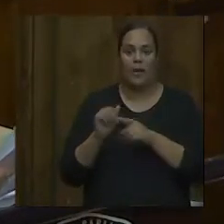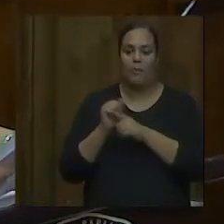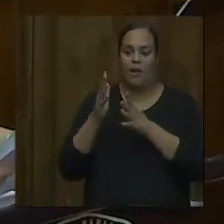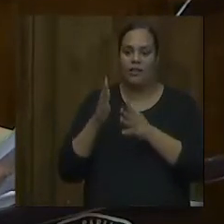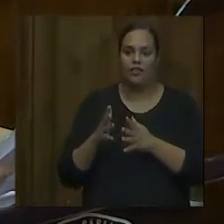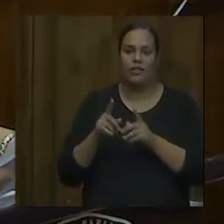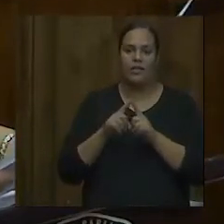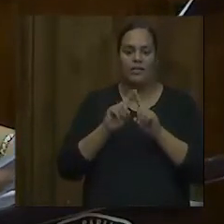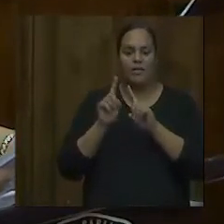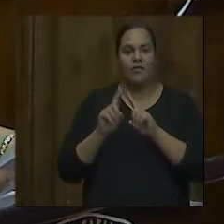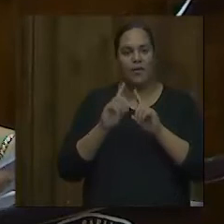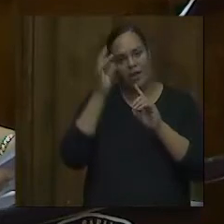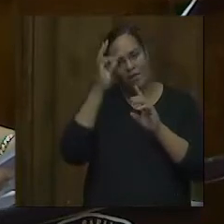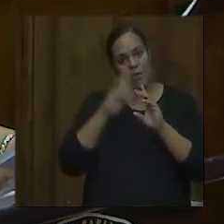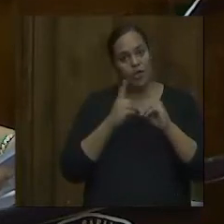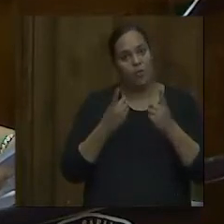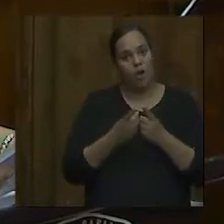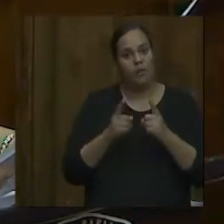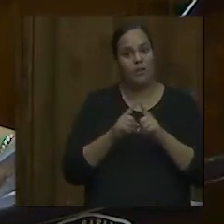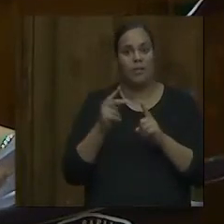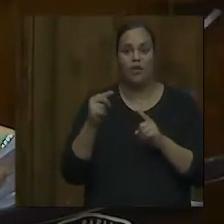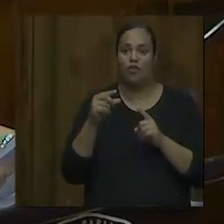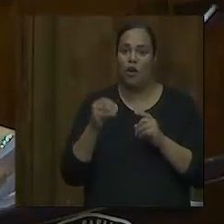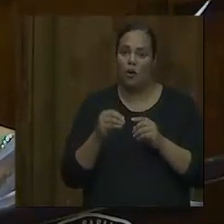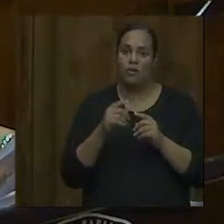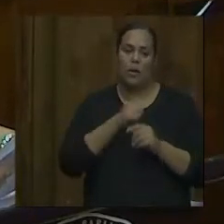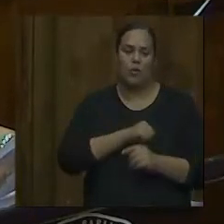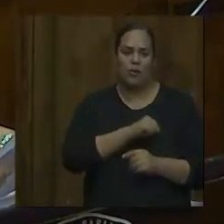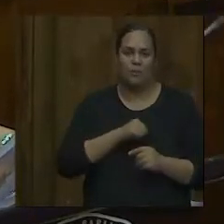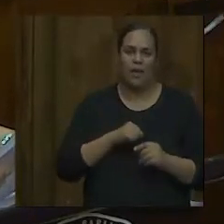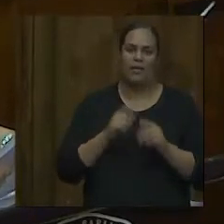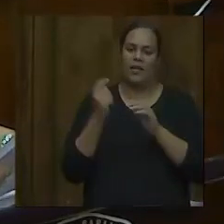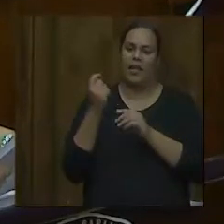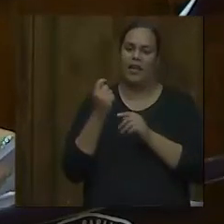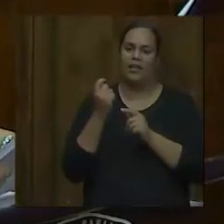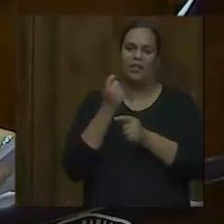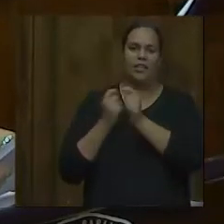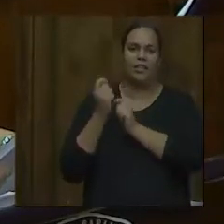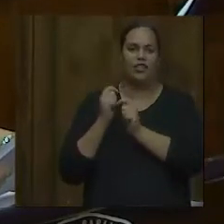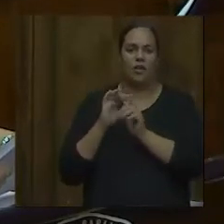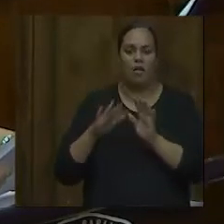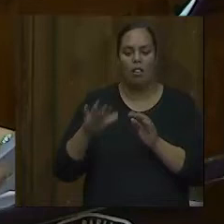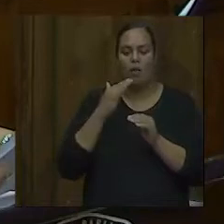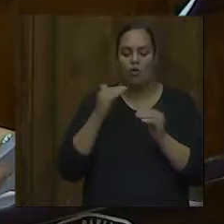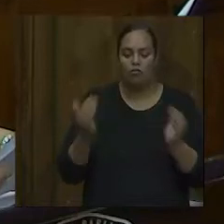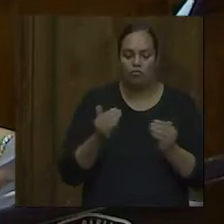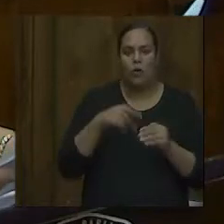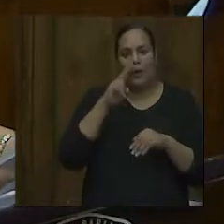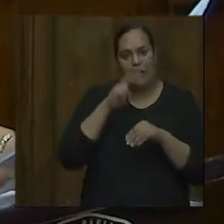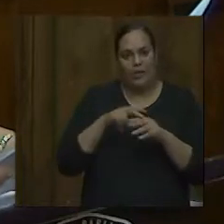praktisyns, staatsdepartemente en entiteite soos Cape Nature, munisipaliteite en tradisionele chirurge en versorgers nodig